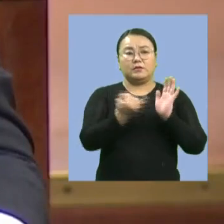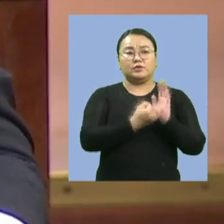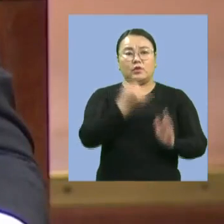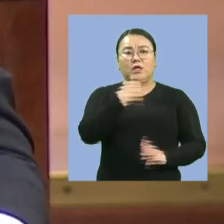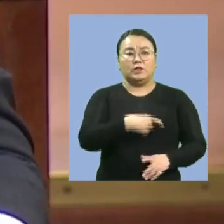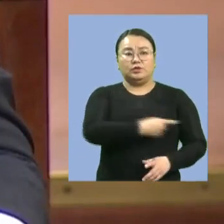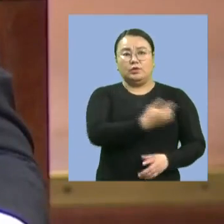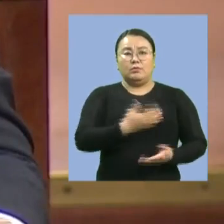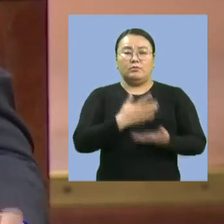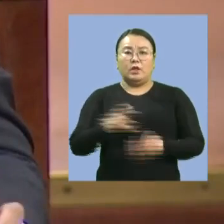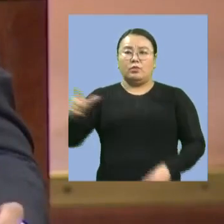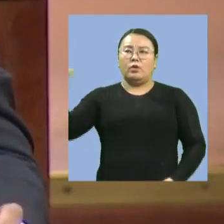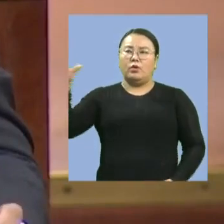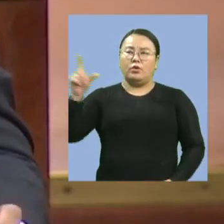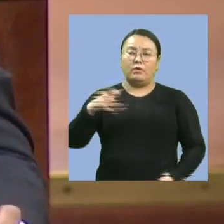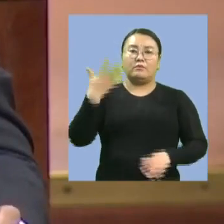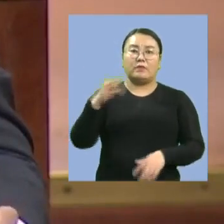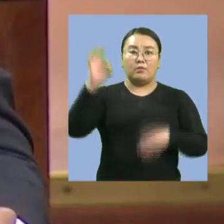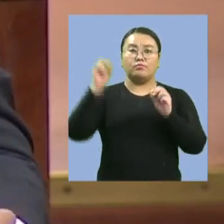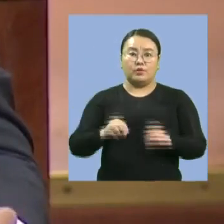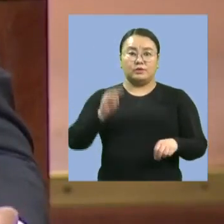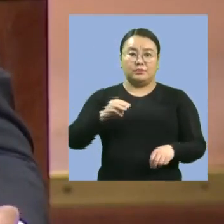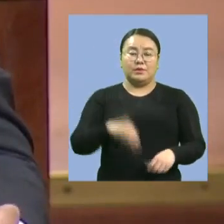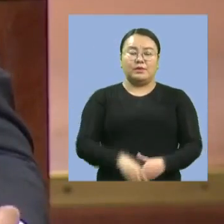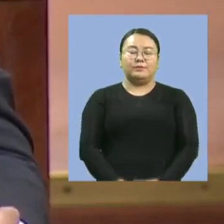гишүүн орж ирнэ гэсэн болоод өнөөдөр буугаад 50 боллоо.